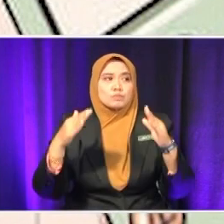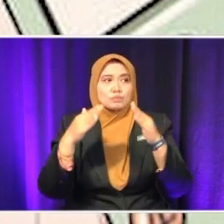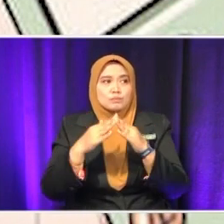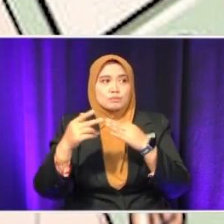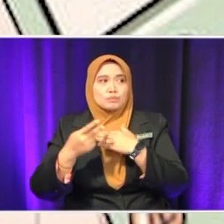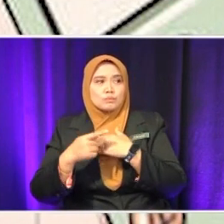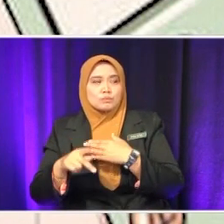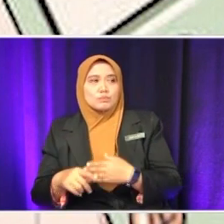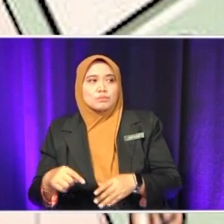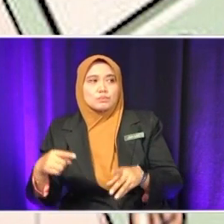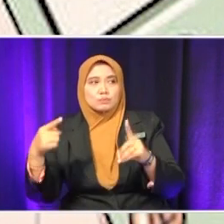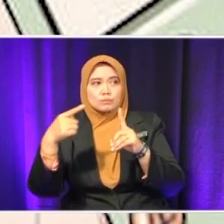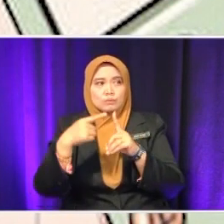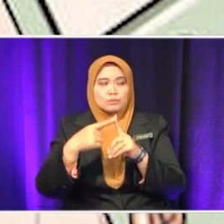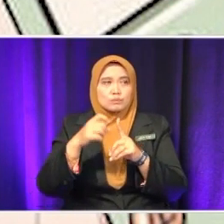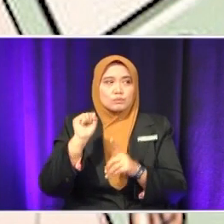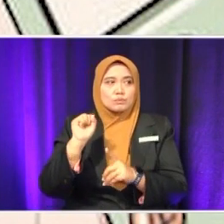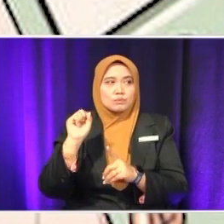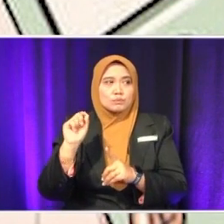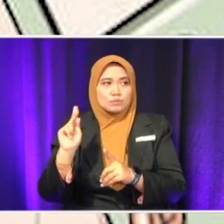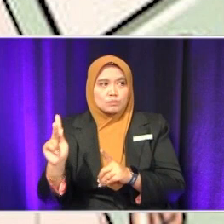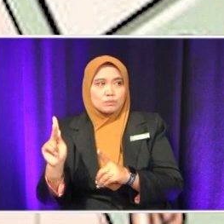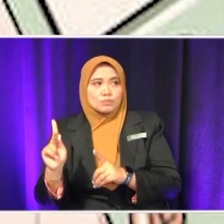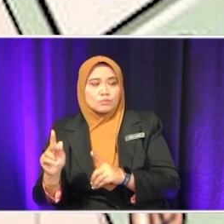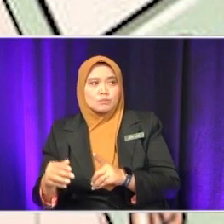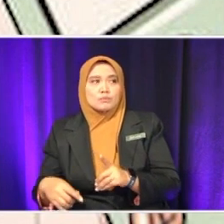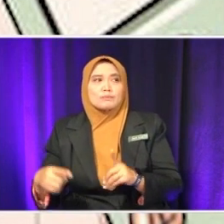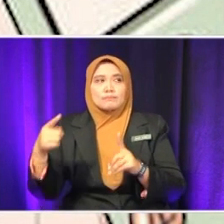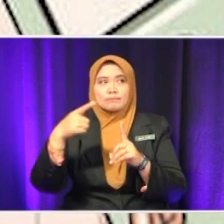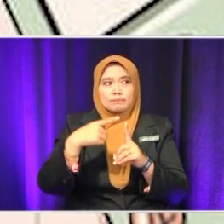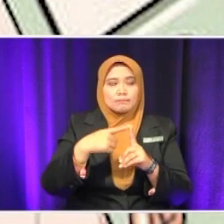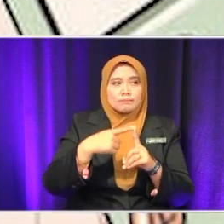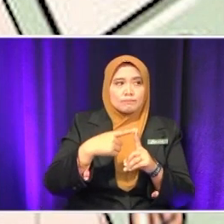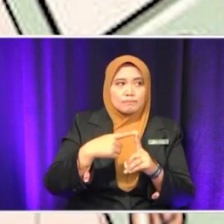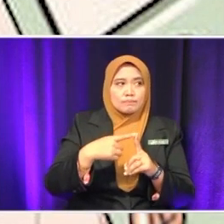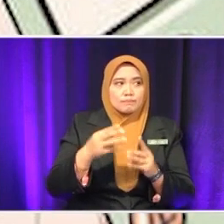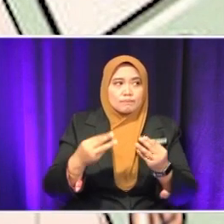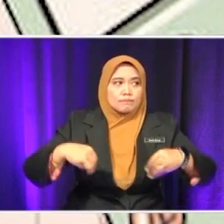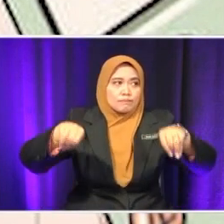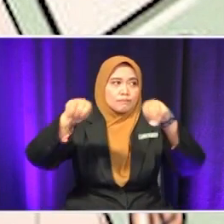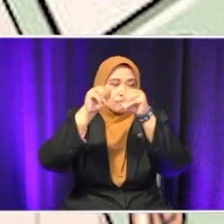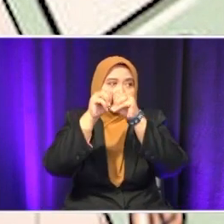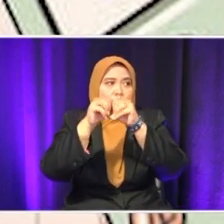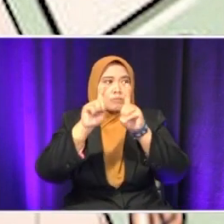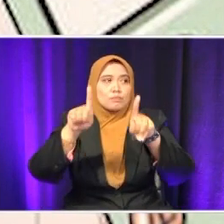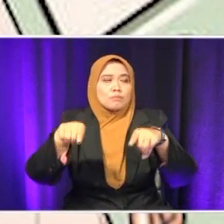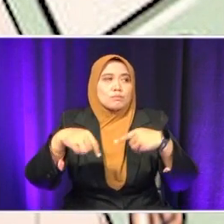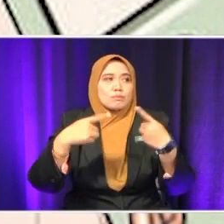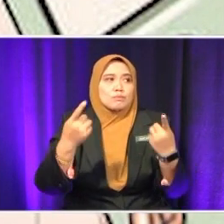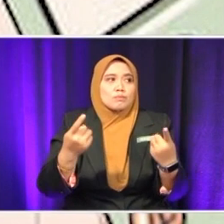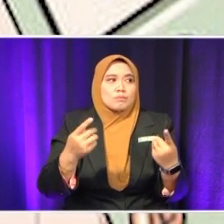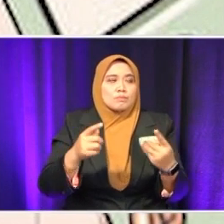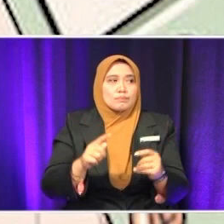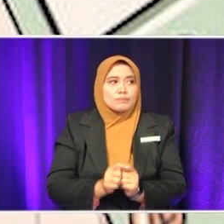Taman Utama ke masjid, kemudian dari masjid ke Taman Utama and then Taman Utama ke Taman Perdana.